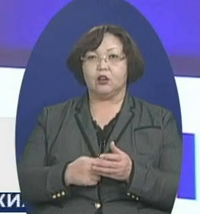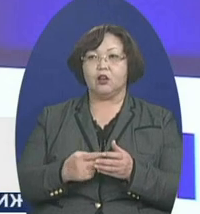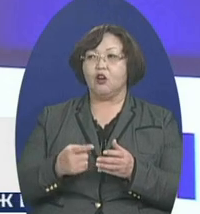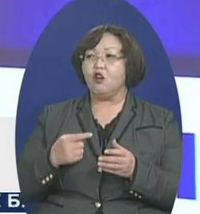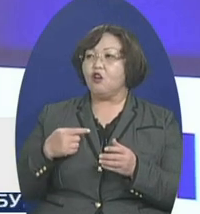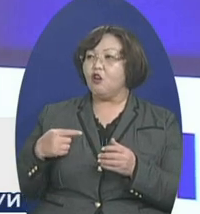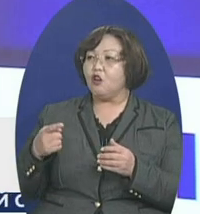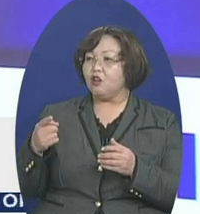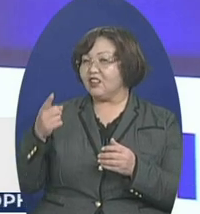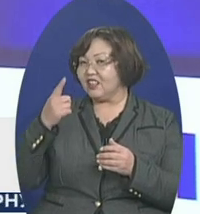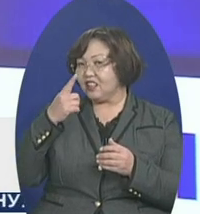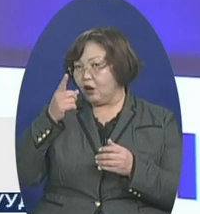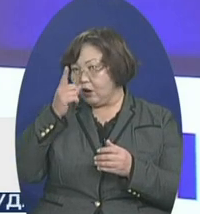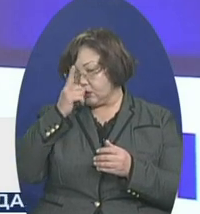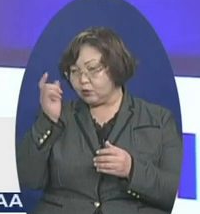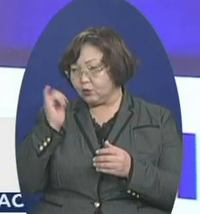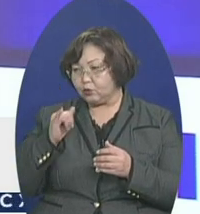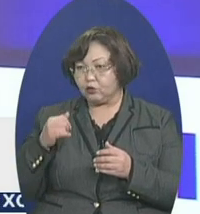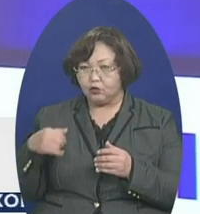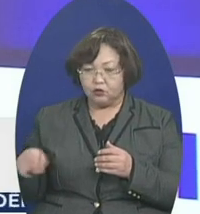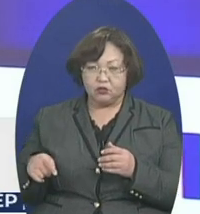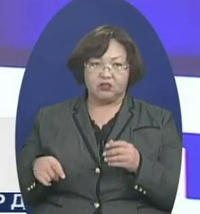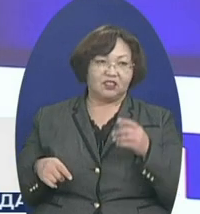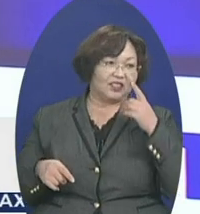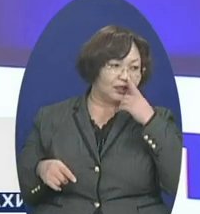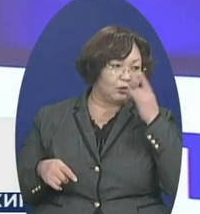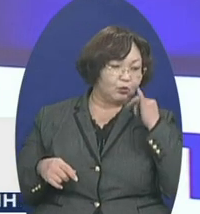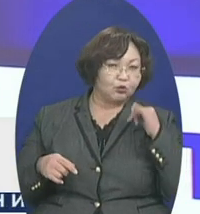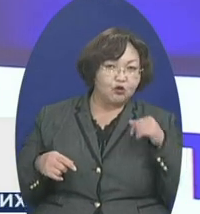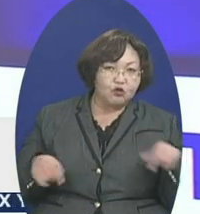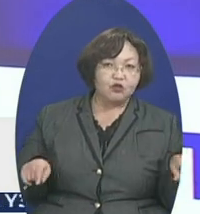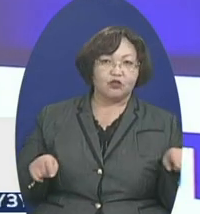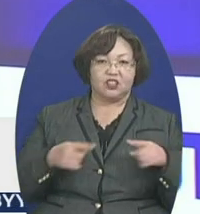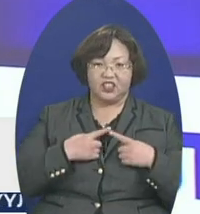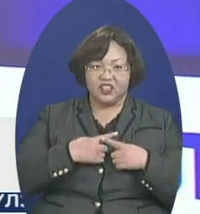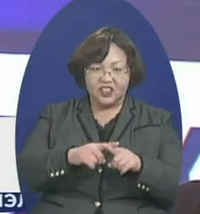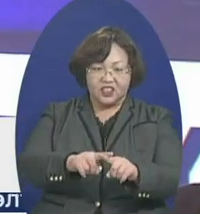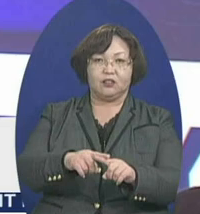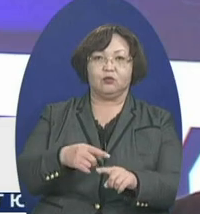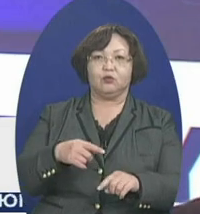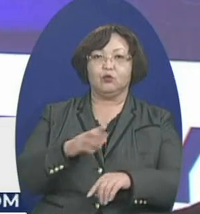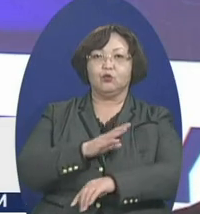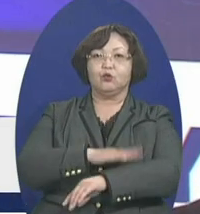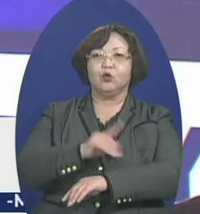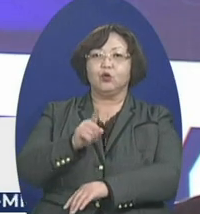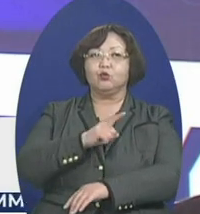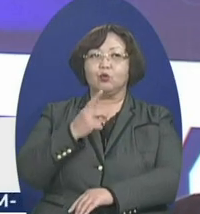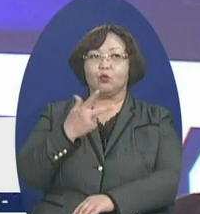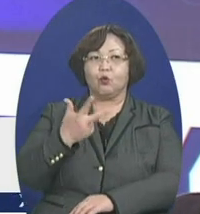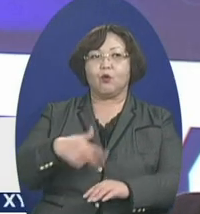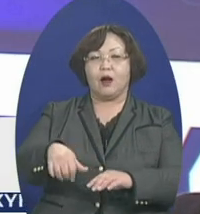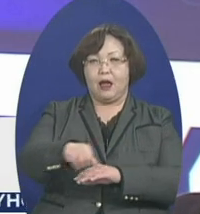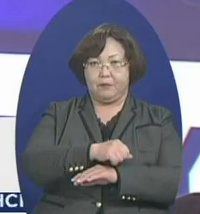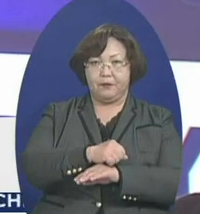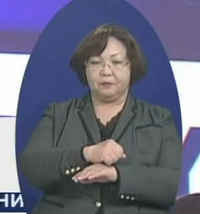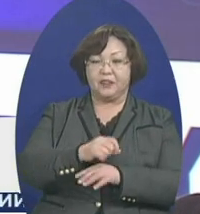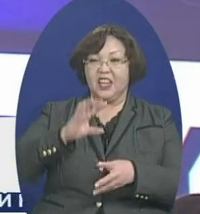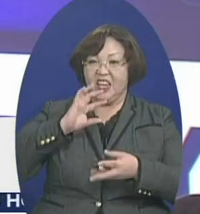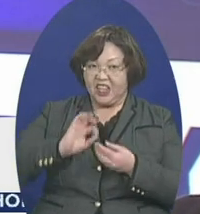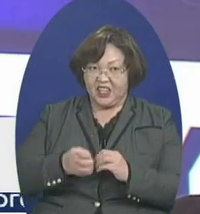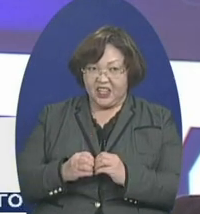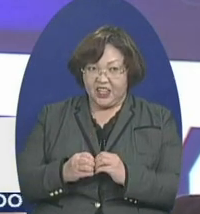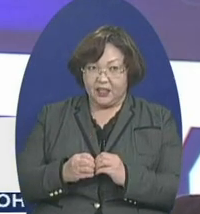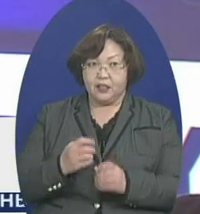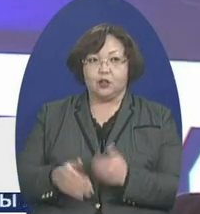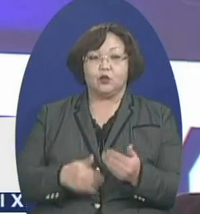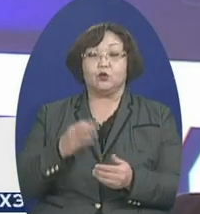хоёр хөрштэйгөө хил залгаа байгаа. Бидэрт бол асар их одоо өргөн болцоо бай. Одоо юм хийгдэж байгаа боловч яг нэг улс орны эдийн